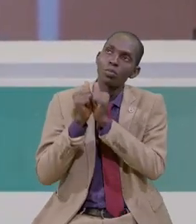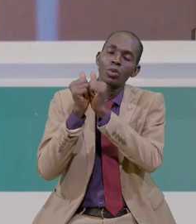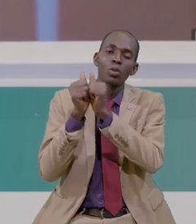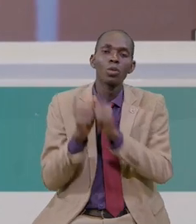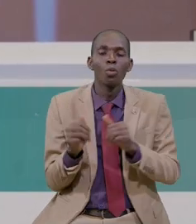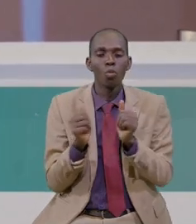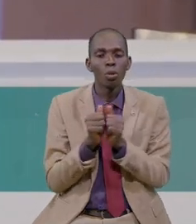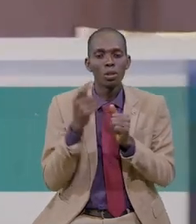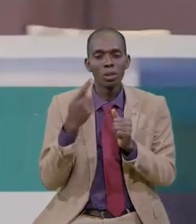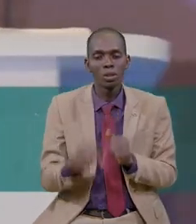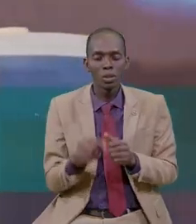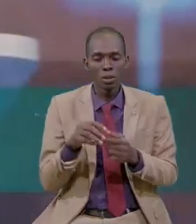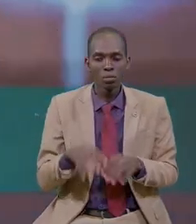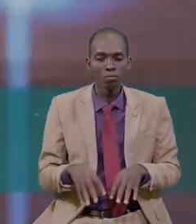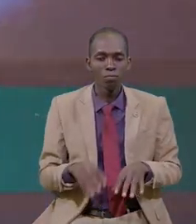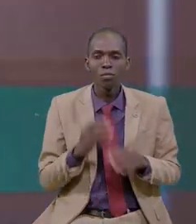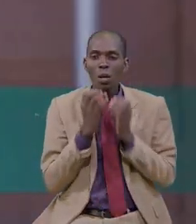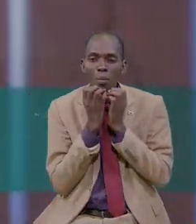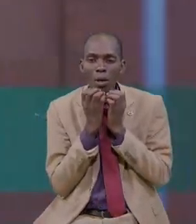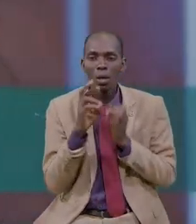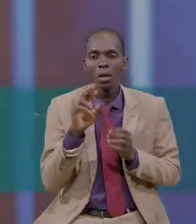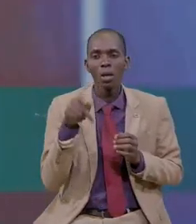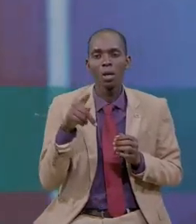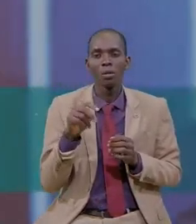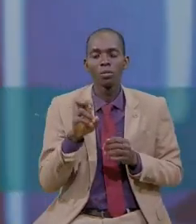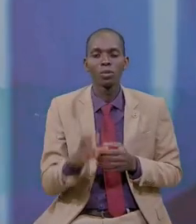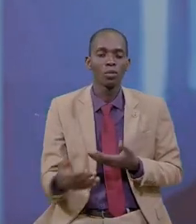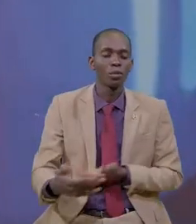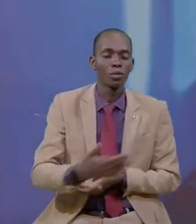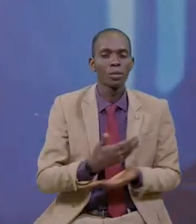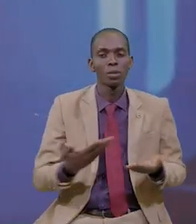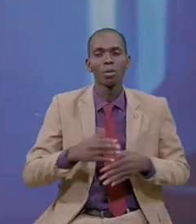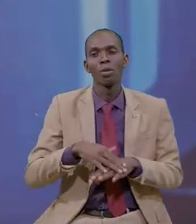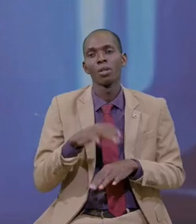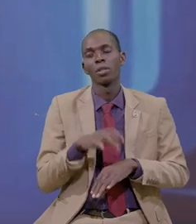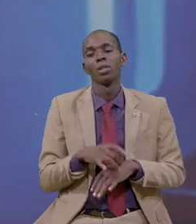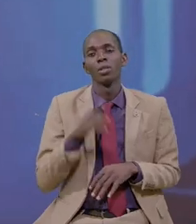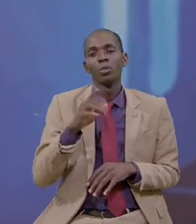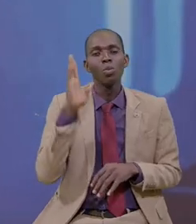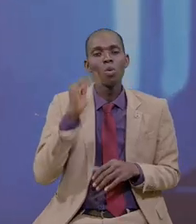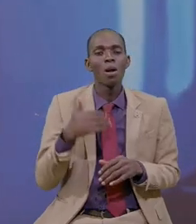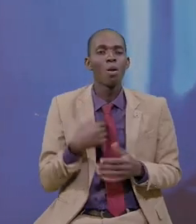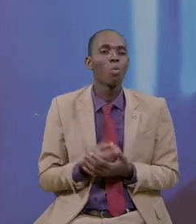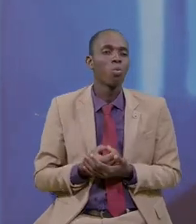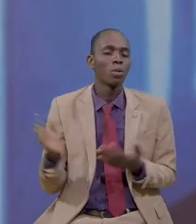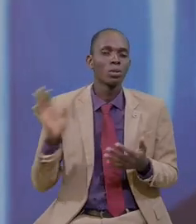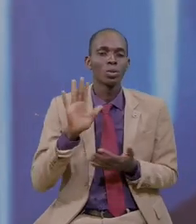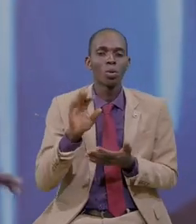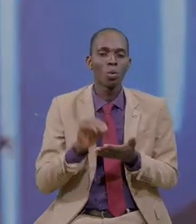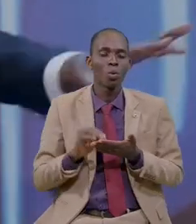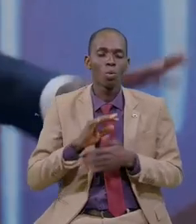moisson précieuse en haut. Tu auras gaspillé toute ta vie, courant par-ci, par-là,